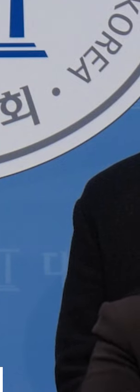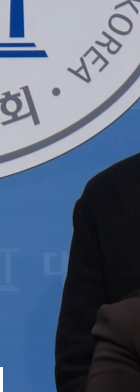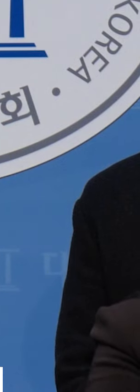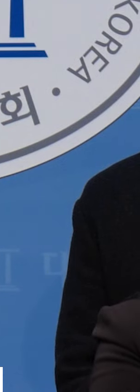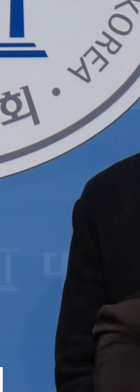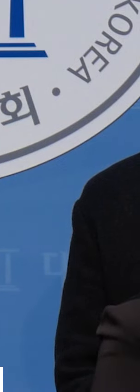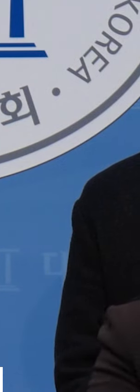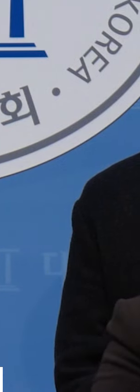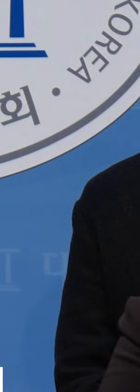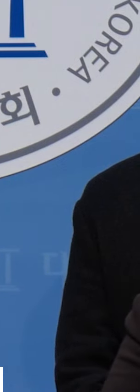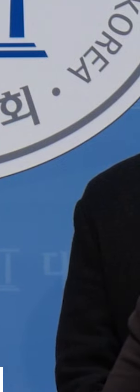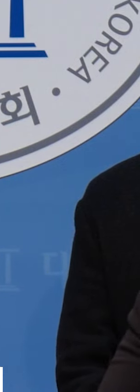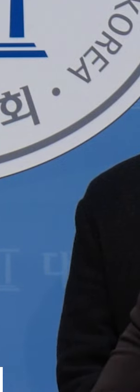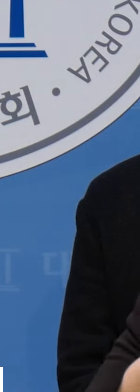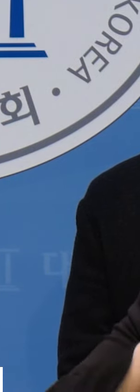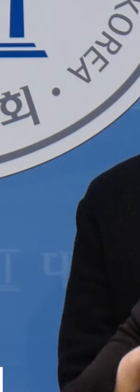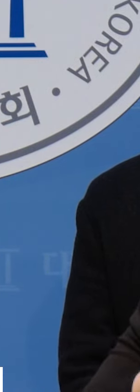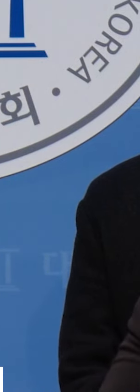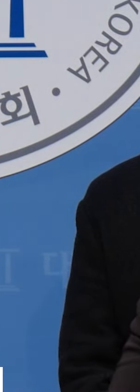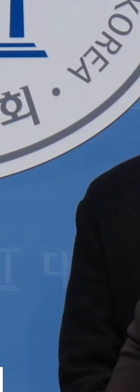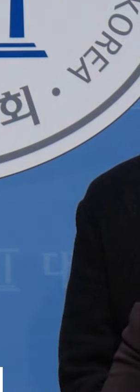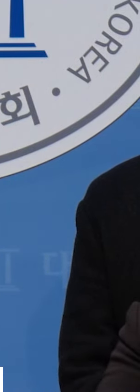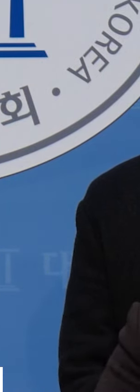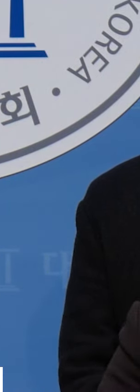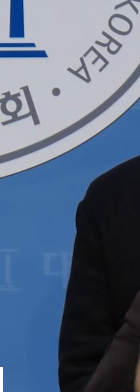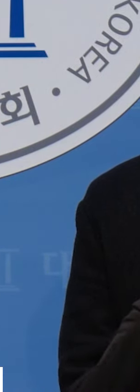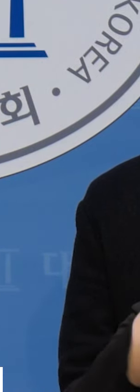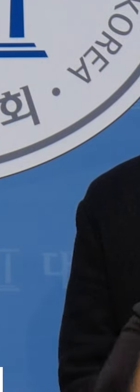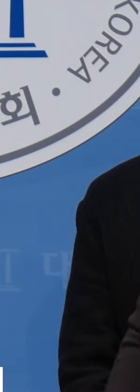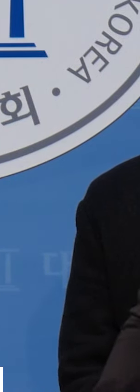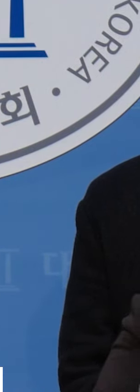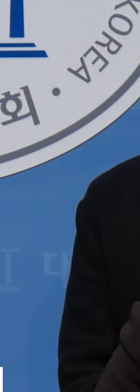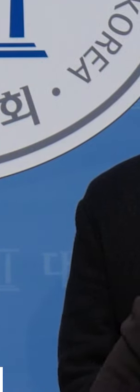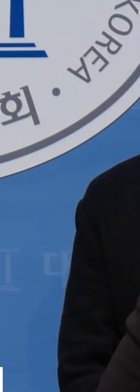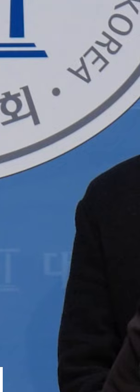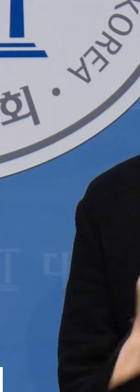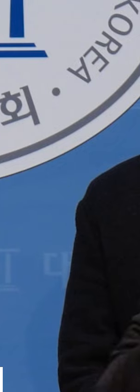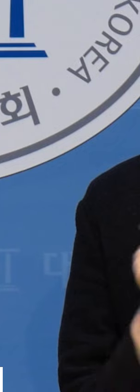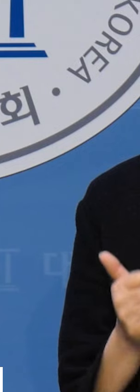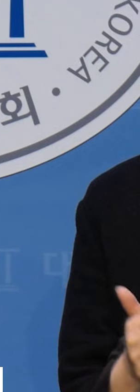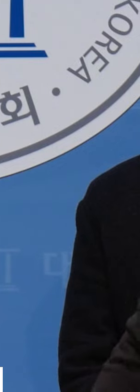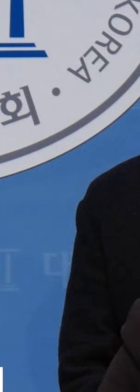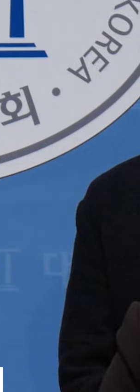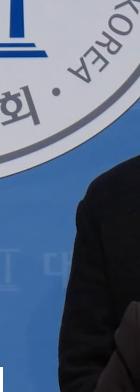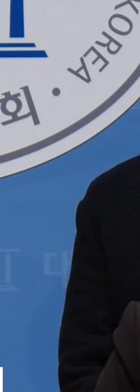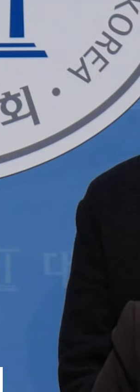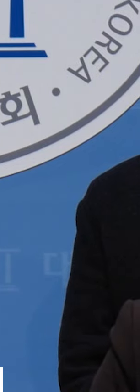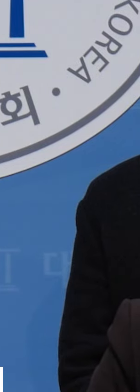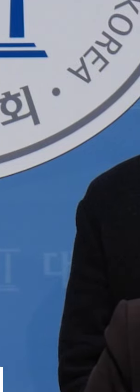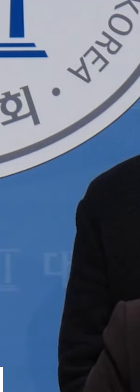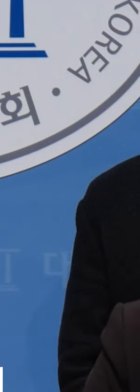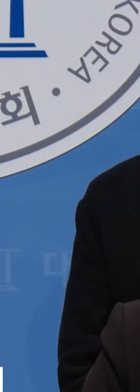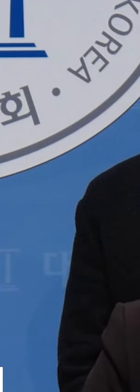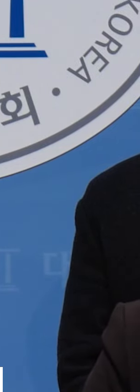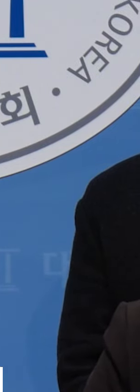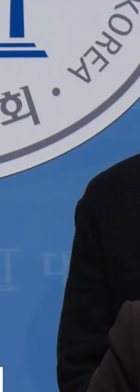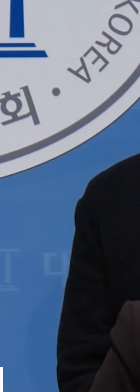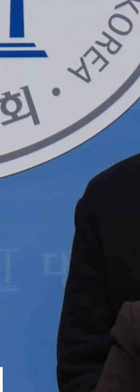깡패를 동원해 공포 정치를 일삼던 이승만 전 대통령입니다. 그런데